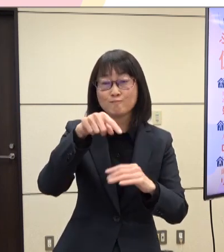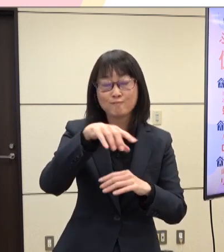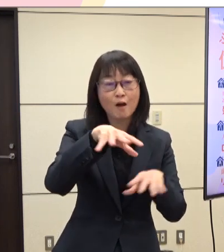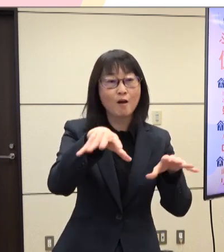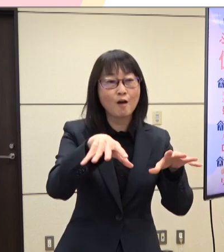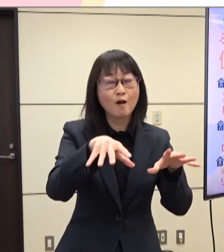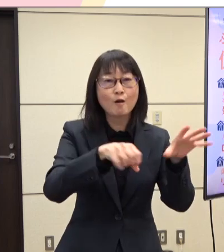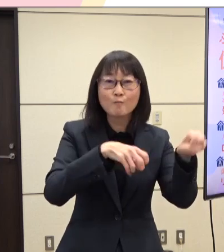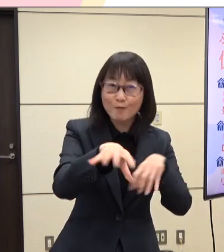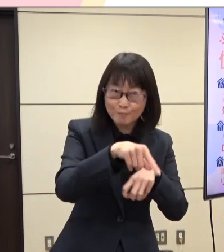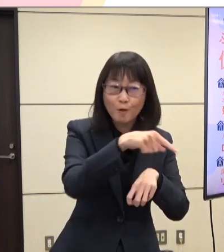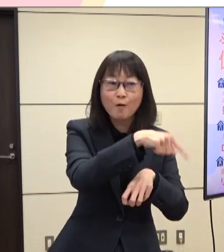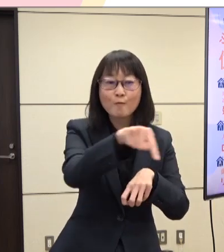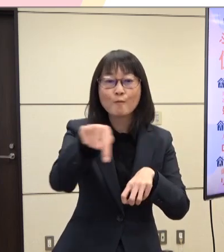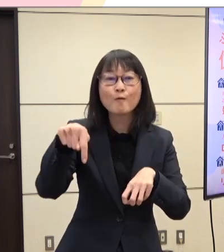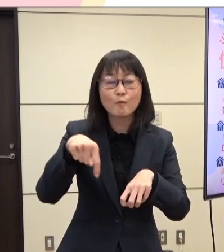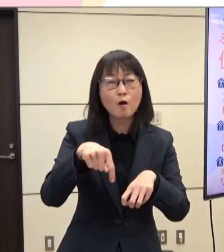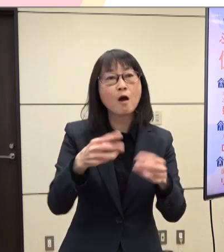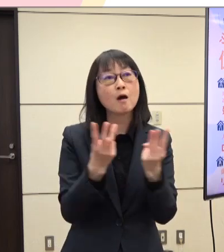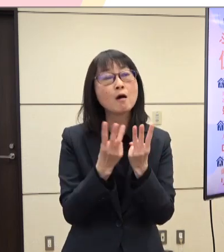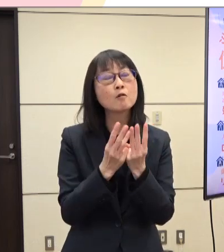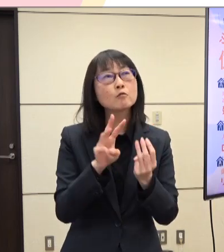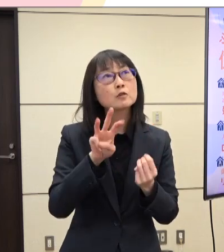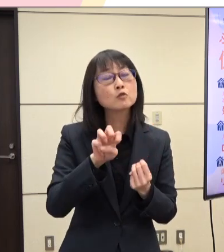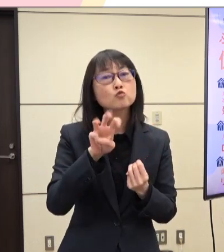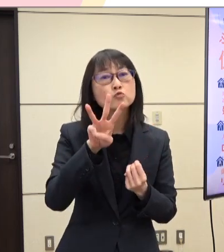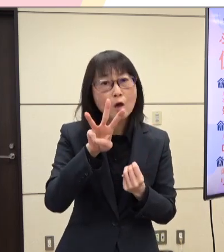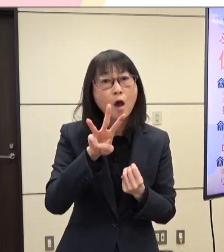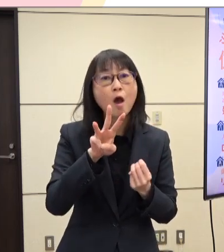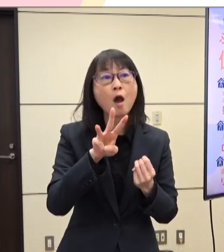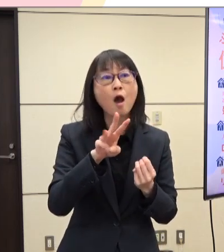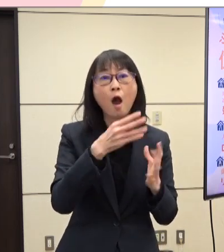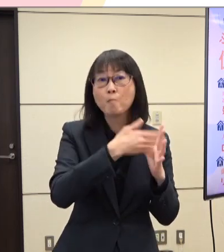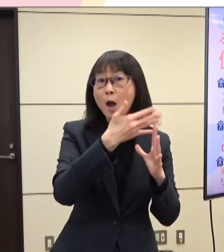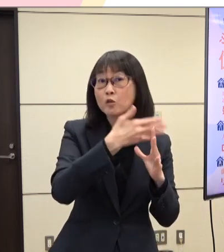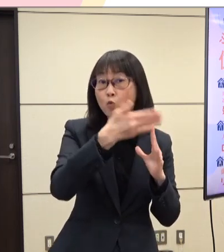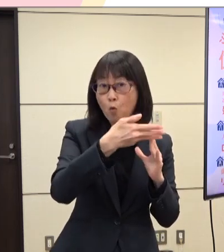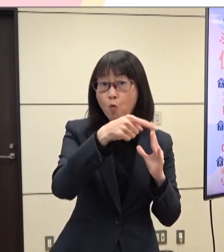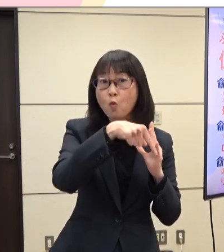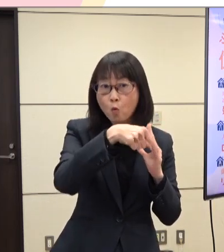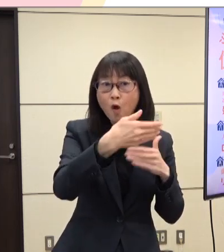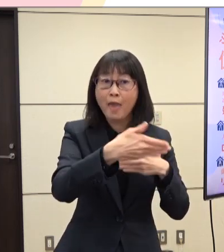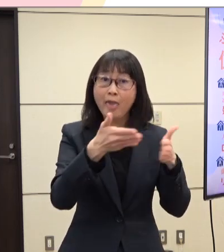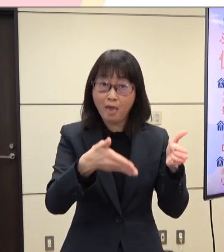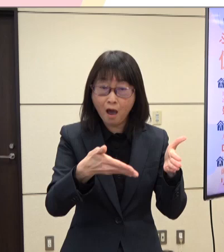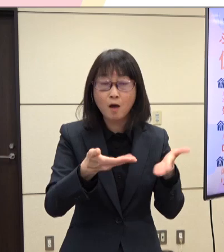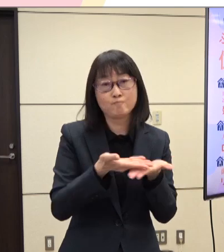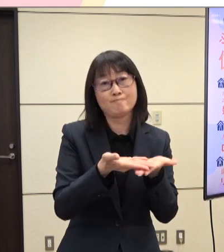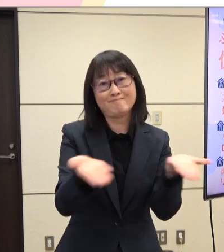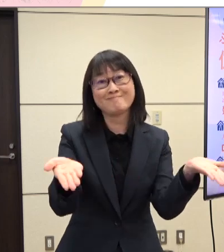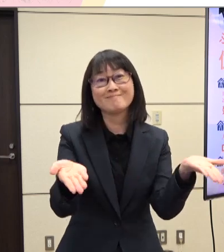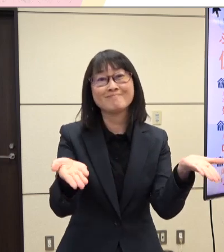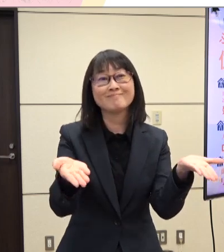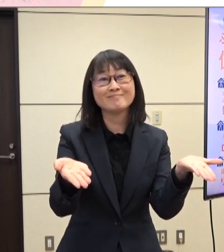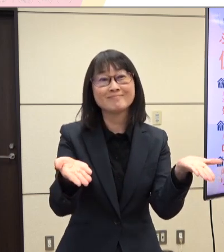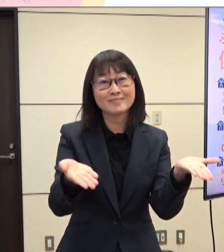これ合計すると33戸ですかね、提供しています。それから新年度は